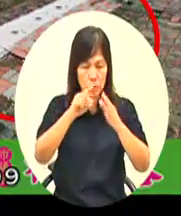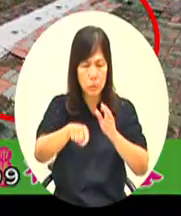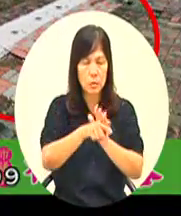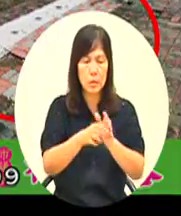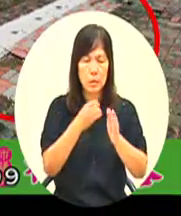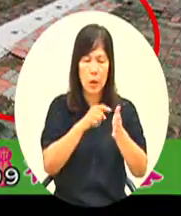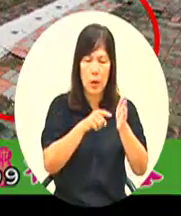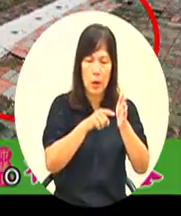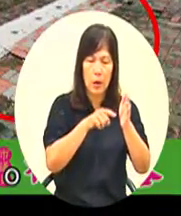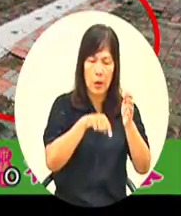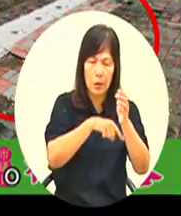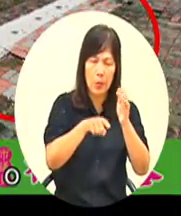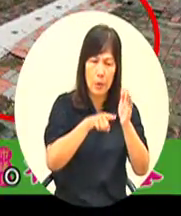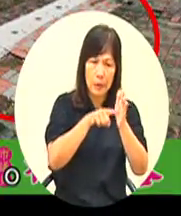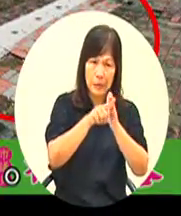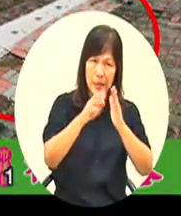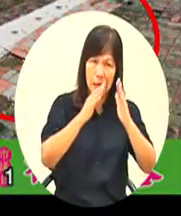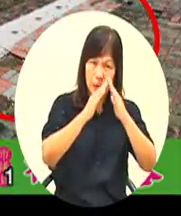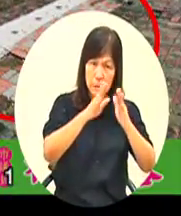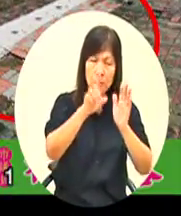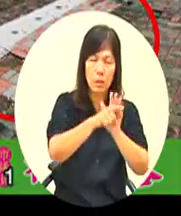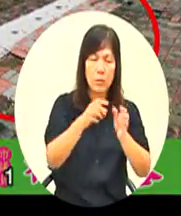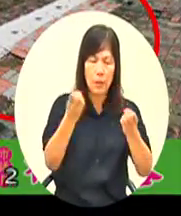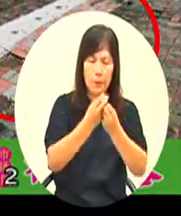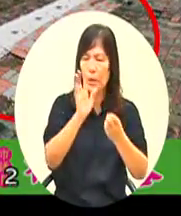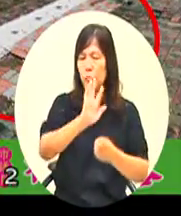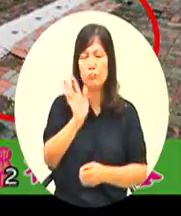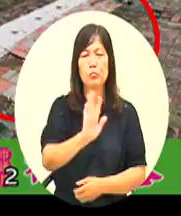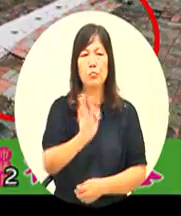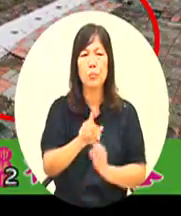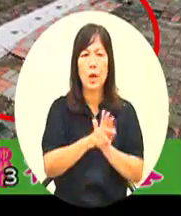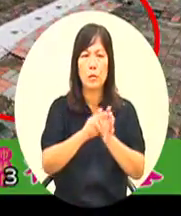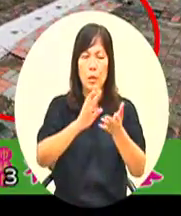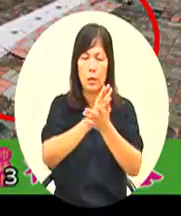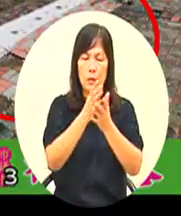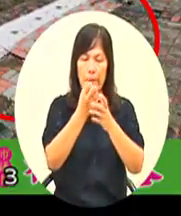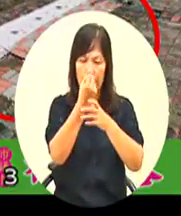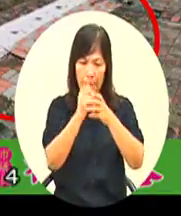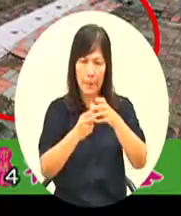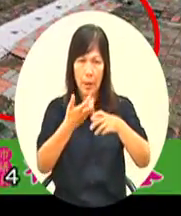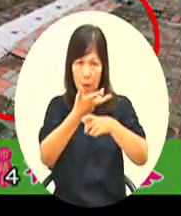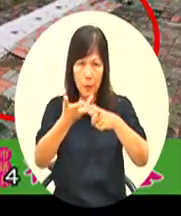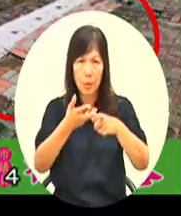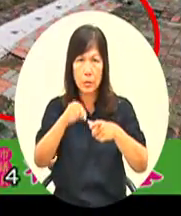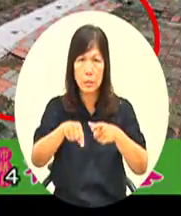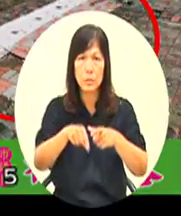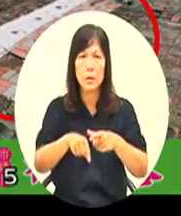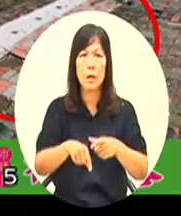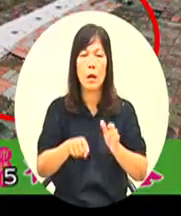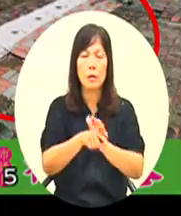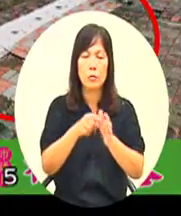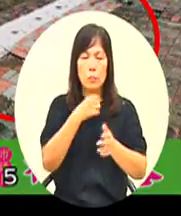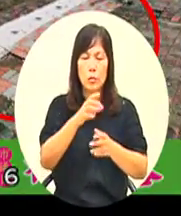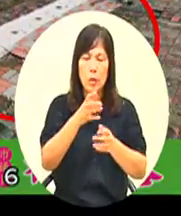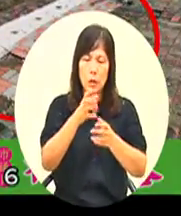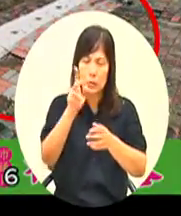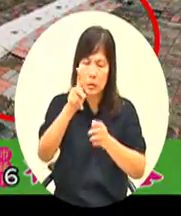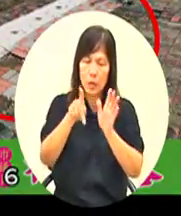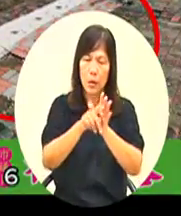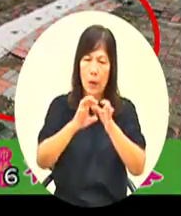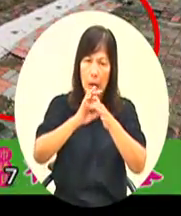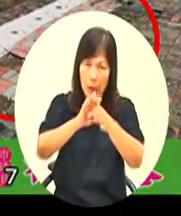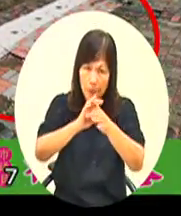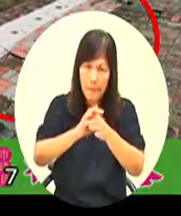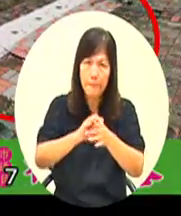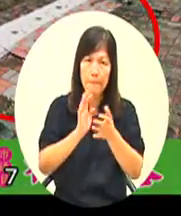院辖市哈，不再有这样子的事情发生哦。它是化粪池，那我也透过横向的。连结，